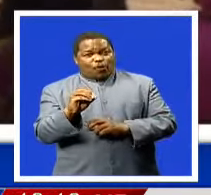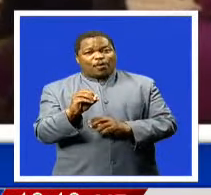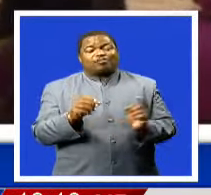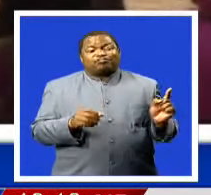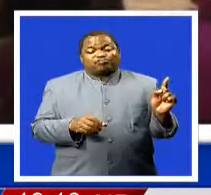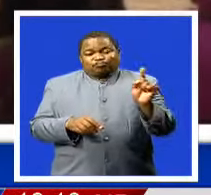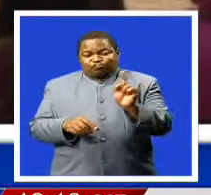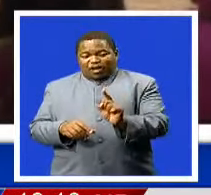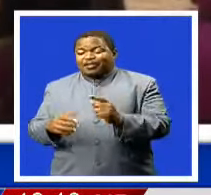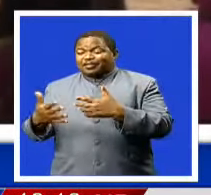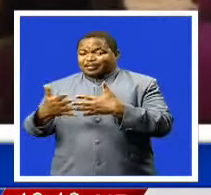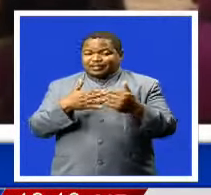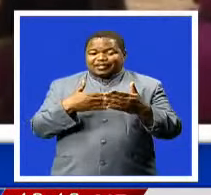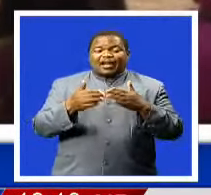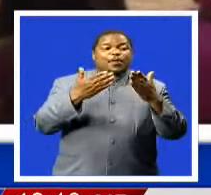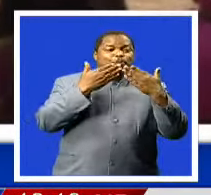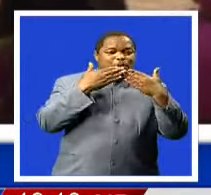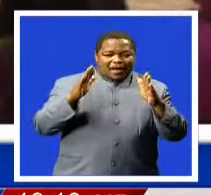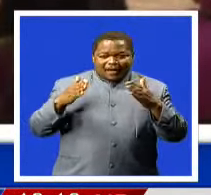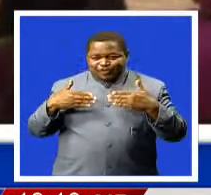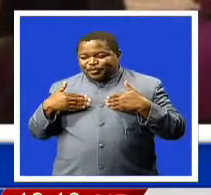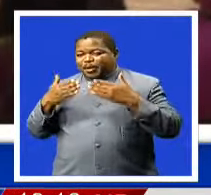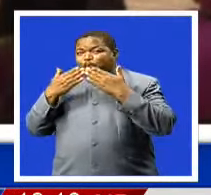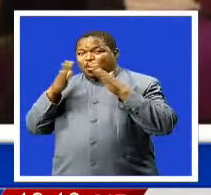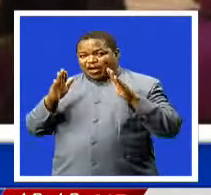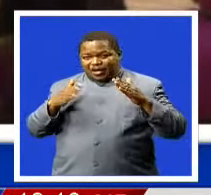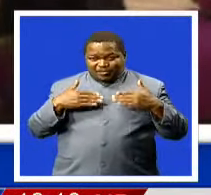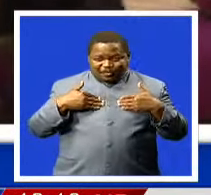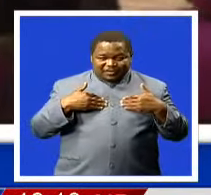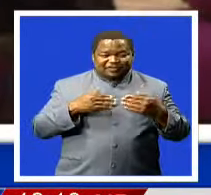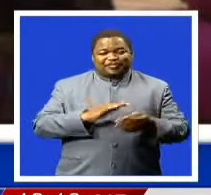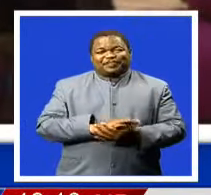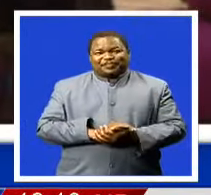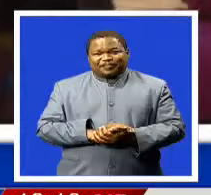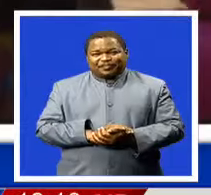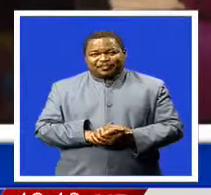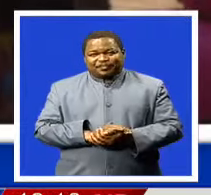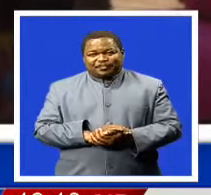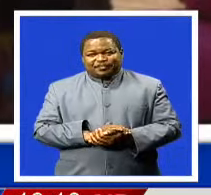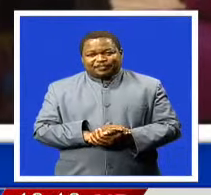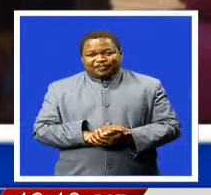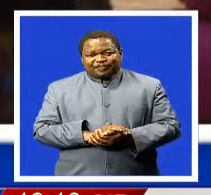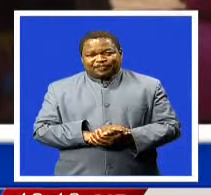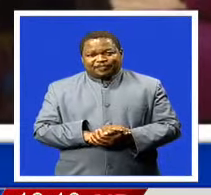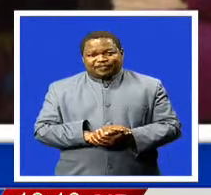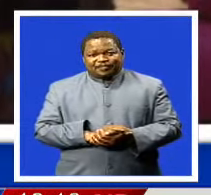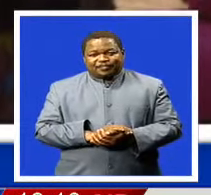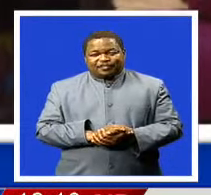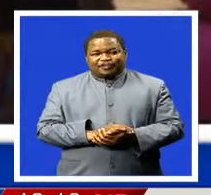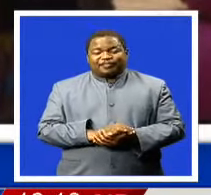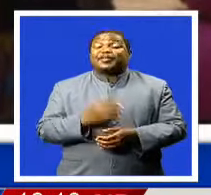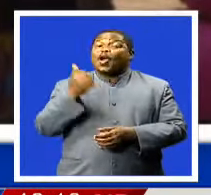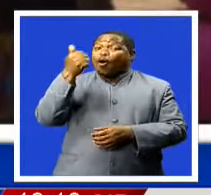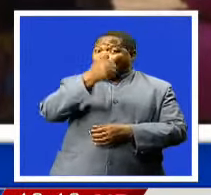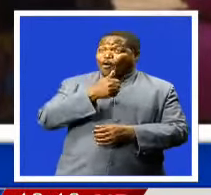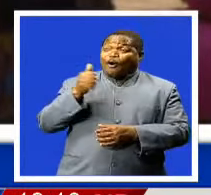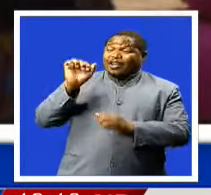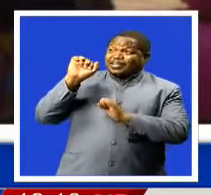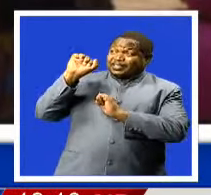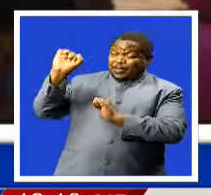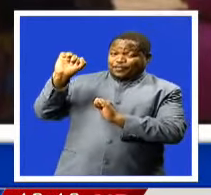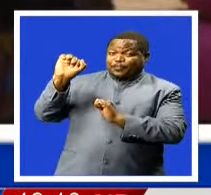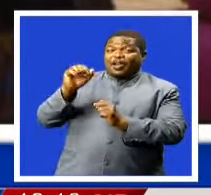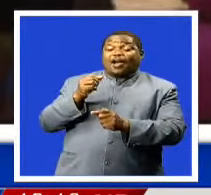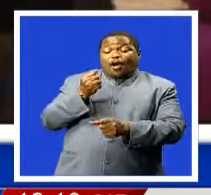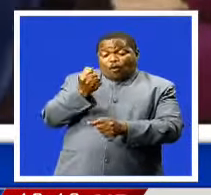yaboleka umuntu losemhlabeni endele ukuthi stembone bese egcineni yena uNkulunkulu